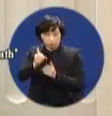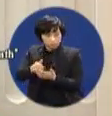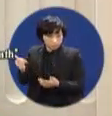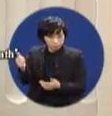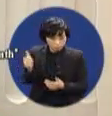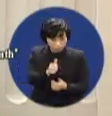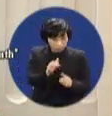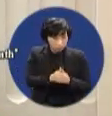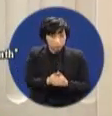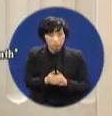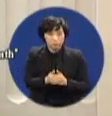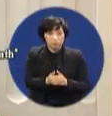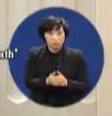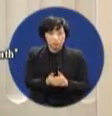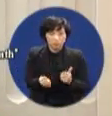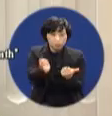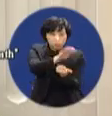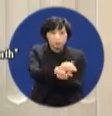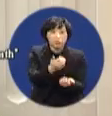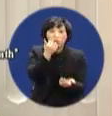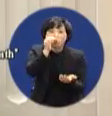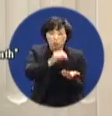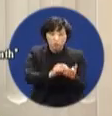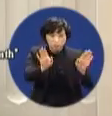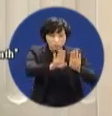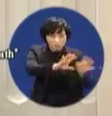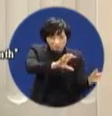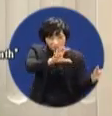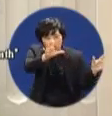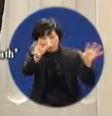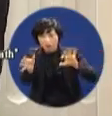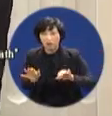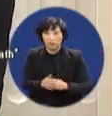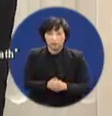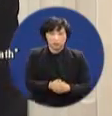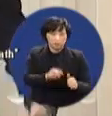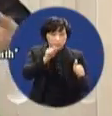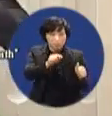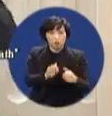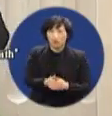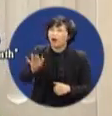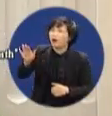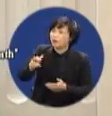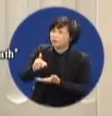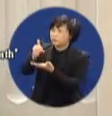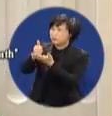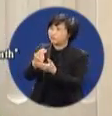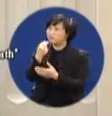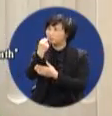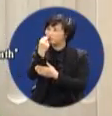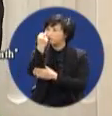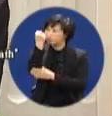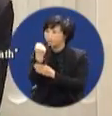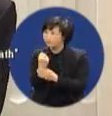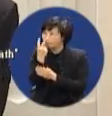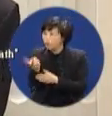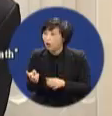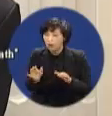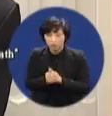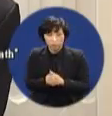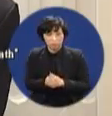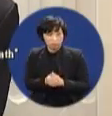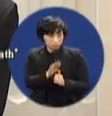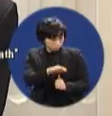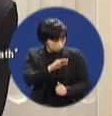주님, 썩어서 냄새가 나요. 내가 네게 말하지 않더냐? 믿음은 영광을 보리라고.